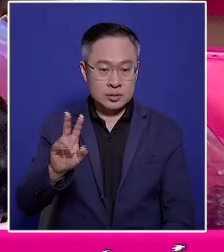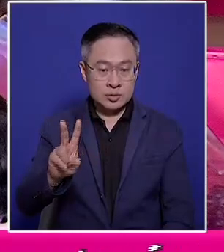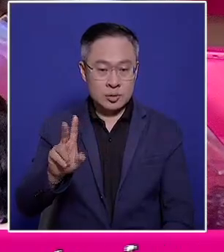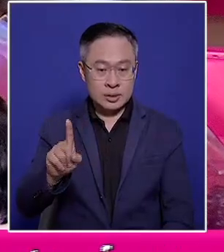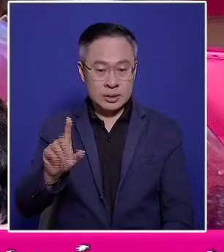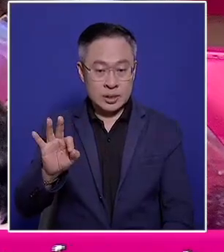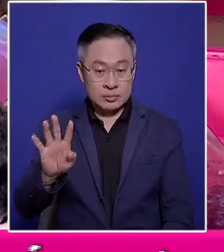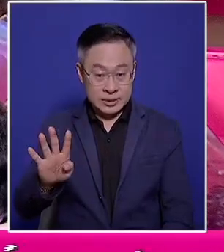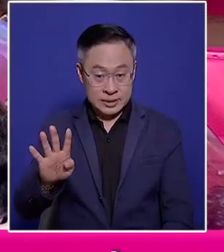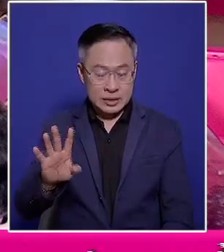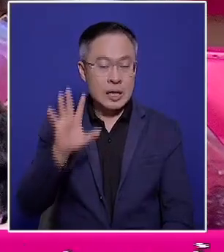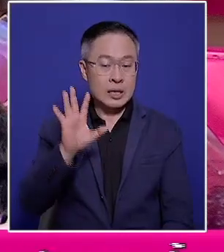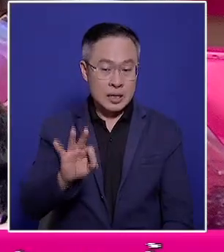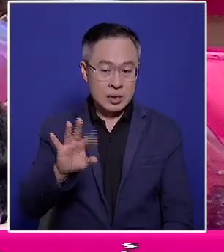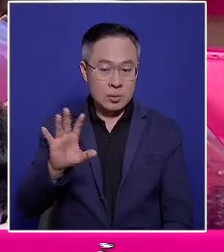9972194